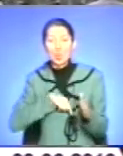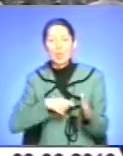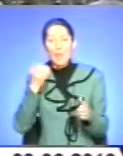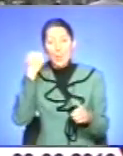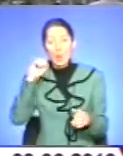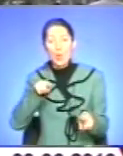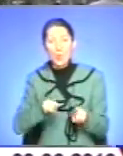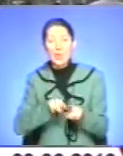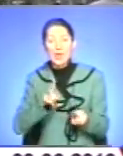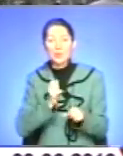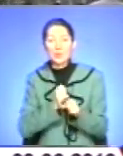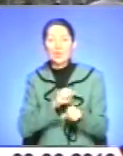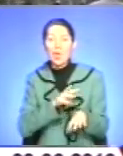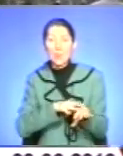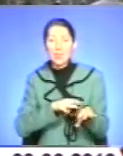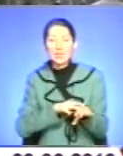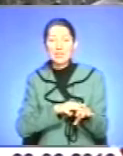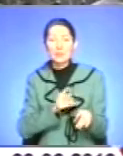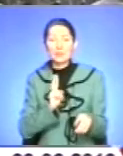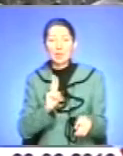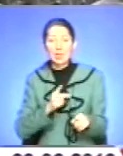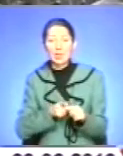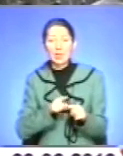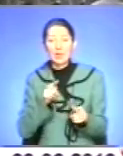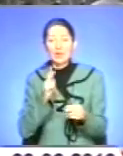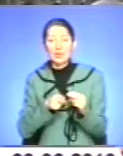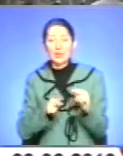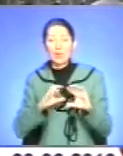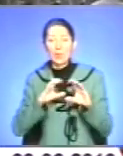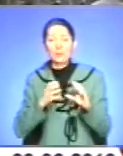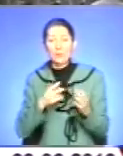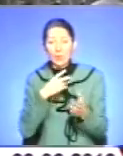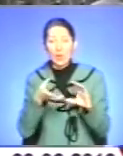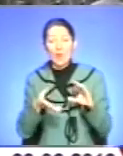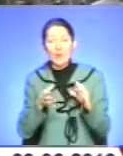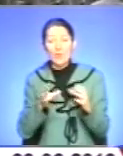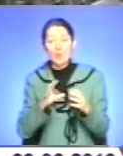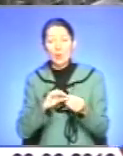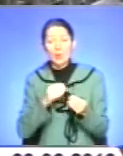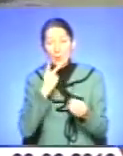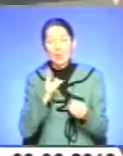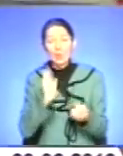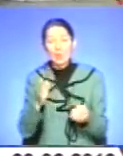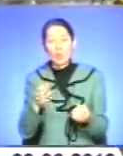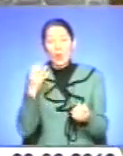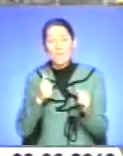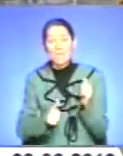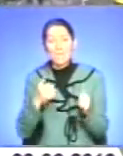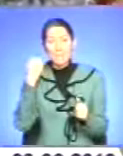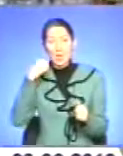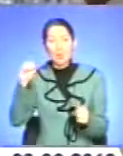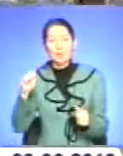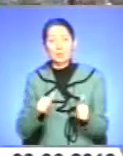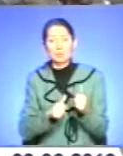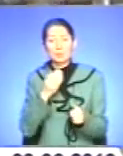працівники міліції, які ну, в кінцевому випадку ми бачимо, що вони загалом здобудуть перемогу в цьому турнірі. Найкращим гравцем